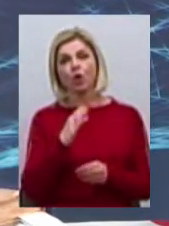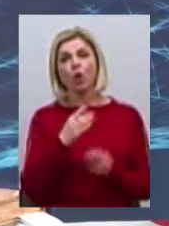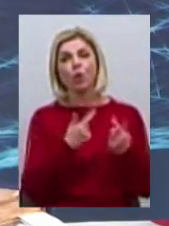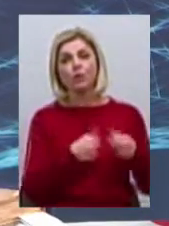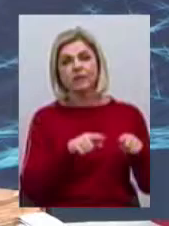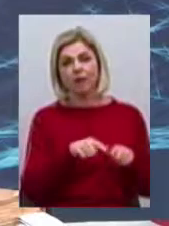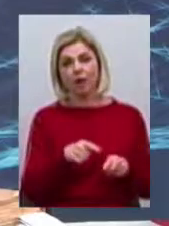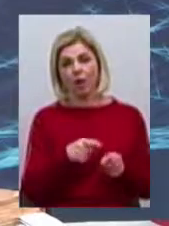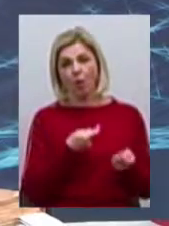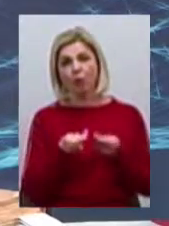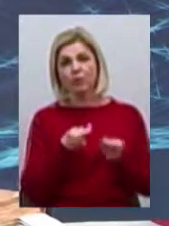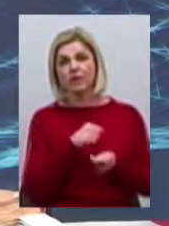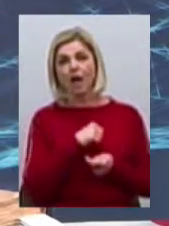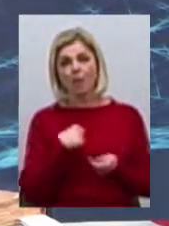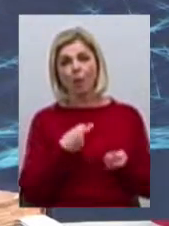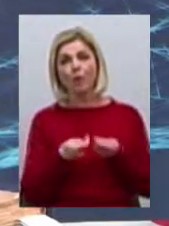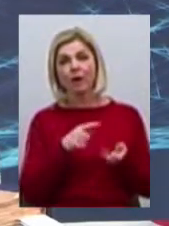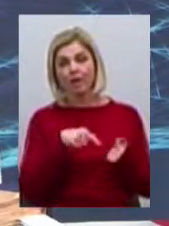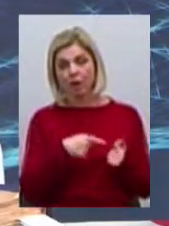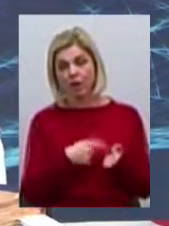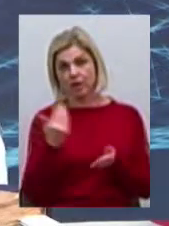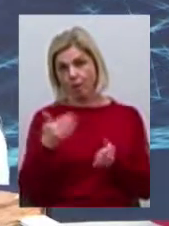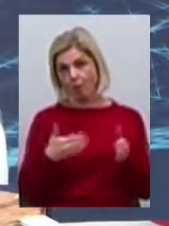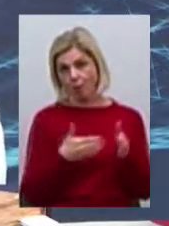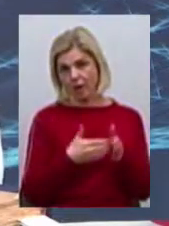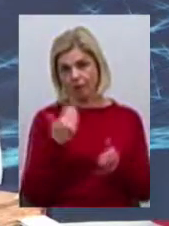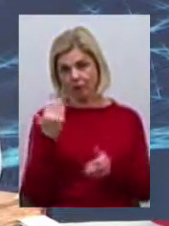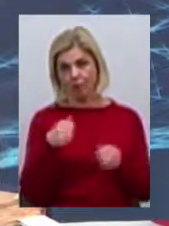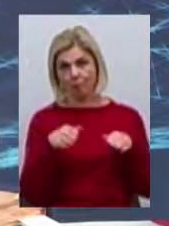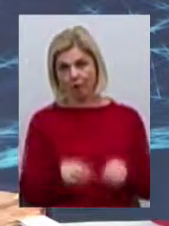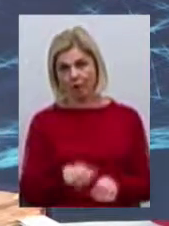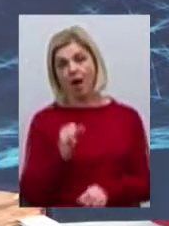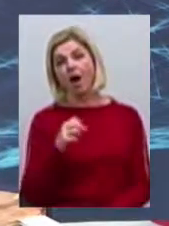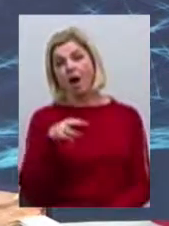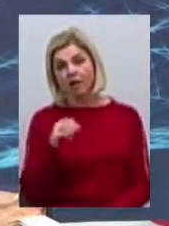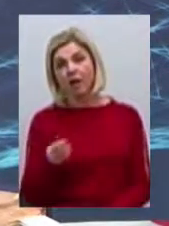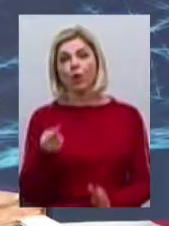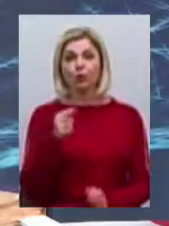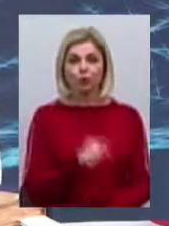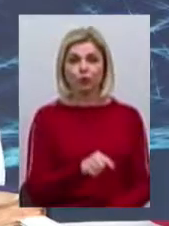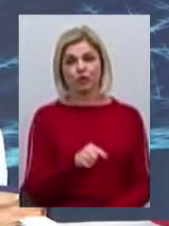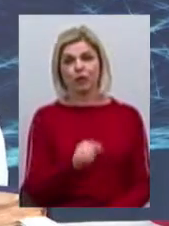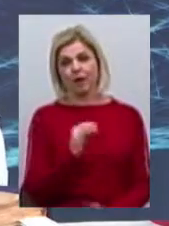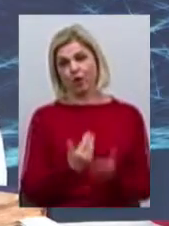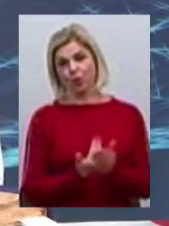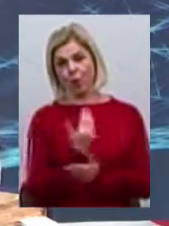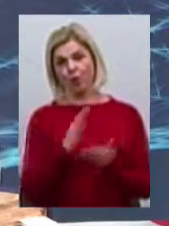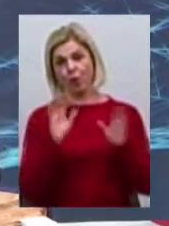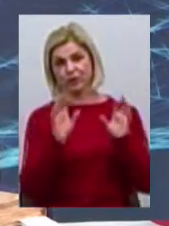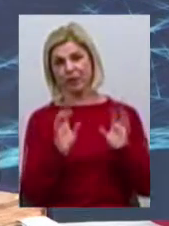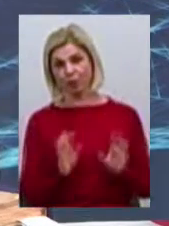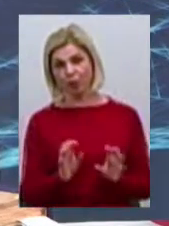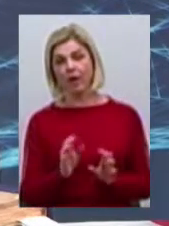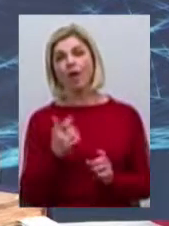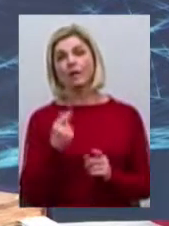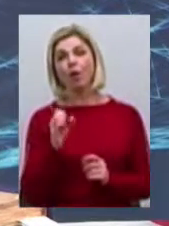міського самоуправління, обмежуються його права. Але тут же нова установа, фактично, в якій